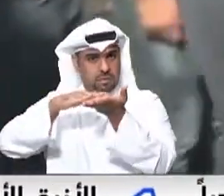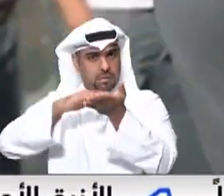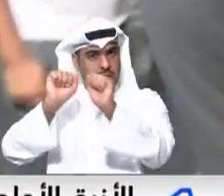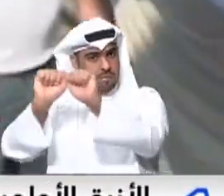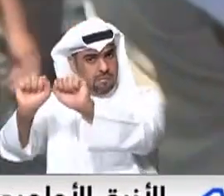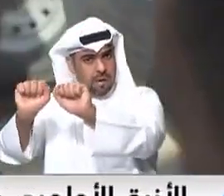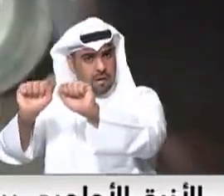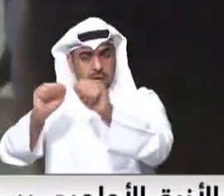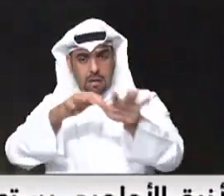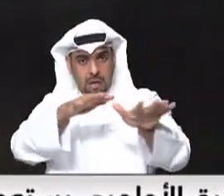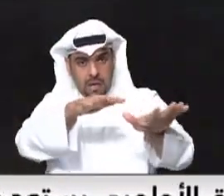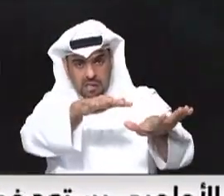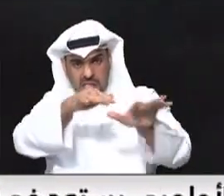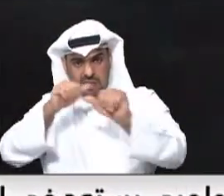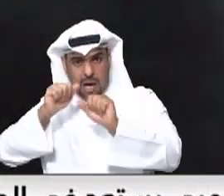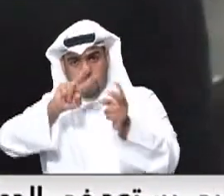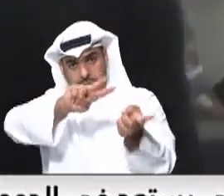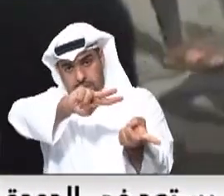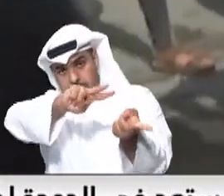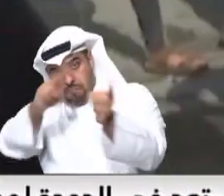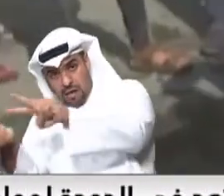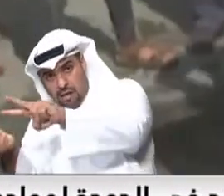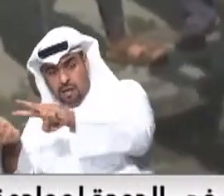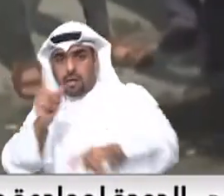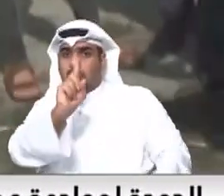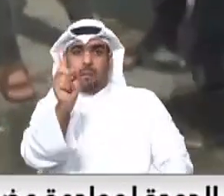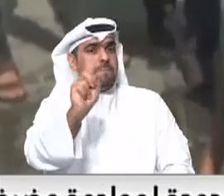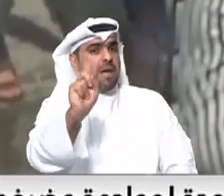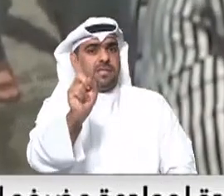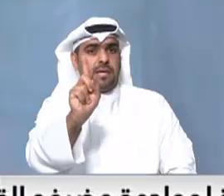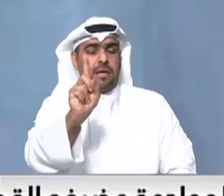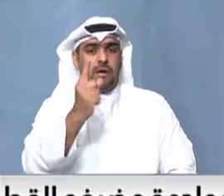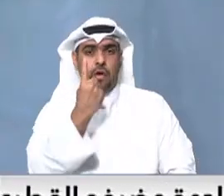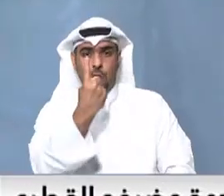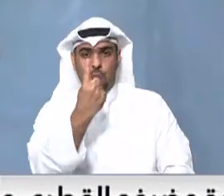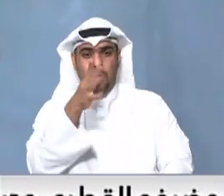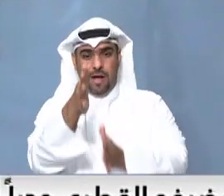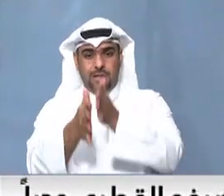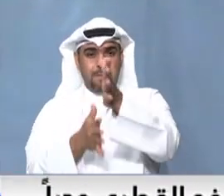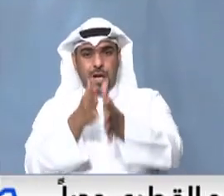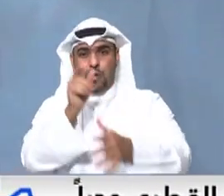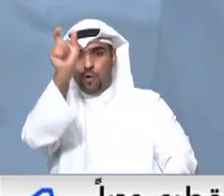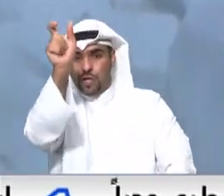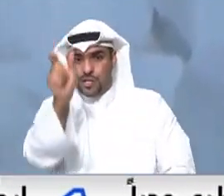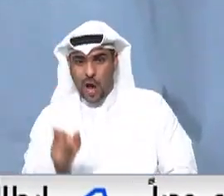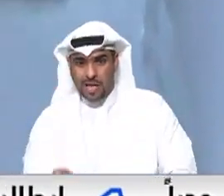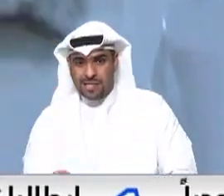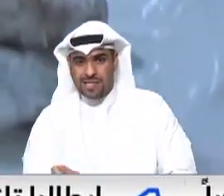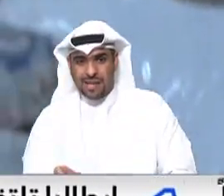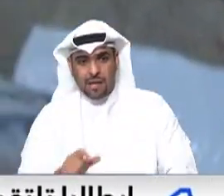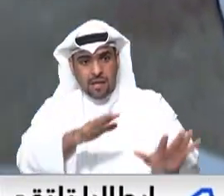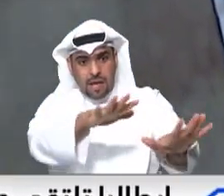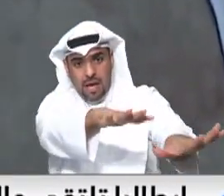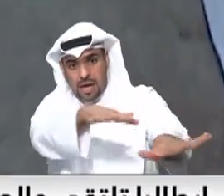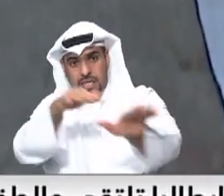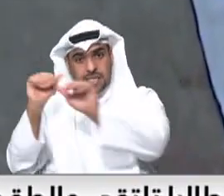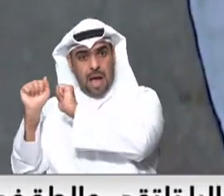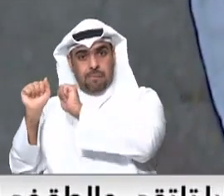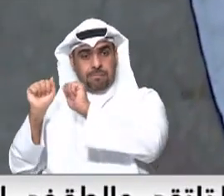المتحدة أن نقل أكثر من 1,000,000 شخص من منطقة محاصرة هو أمر خطير وغير